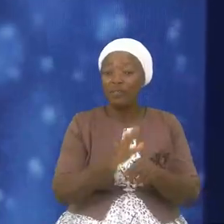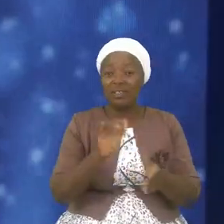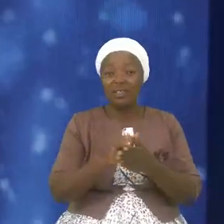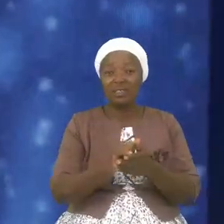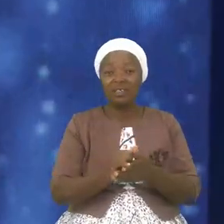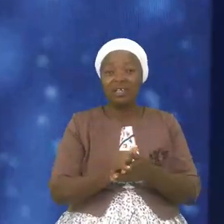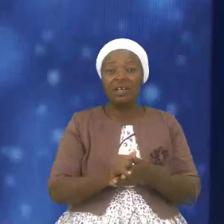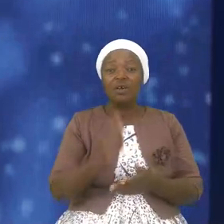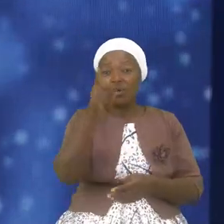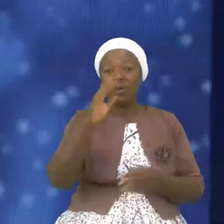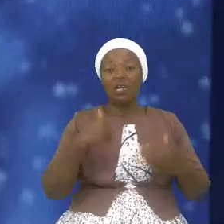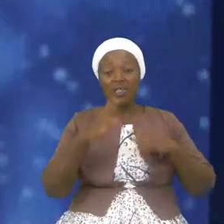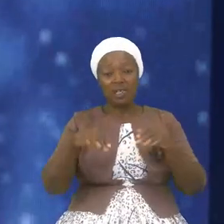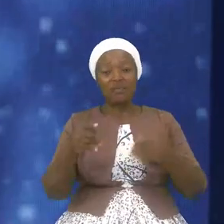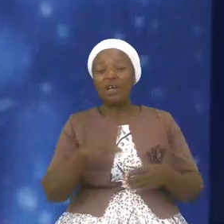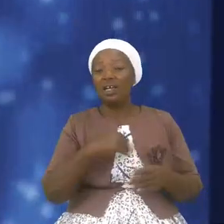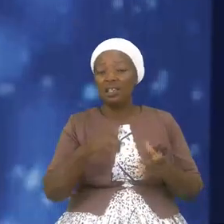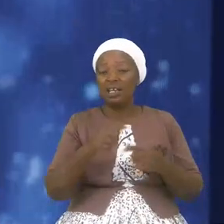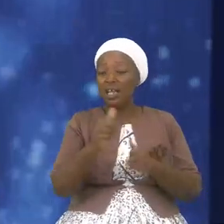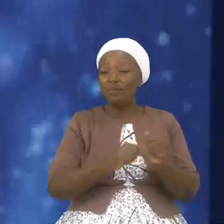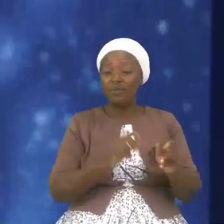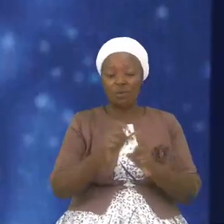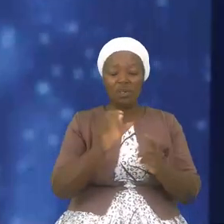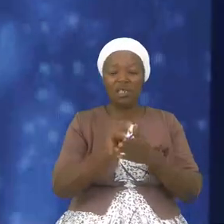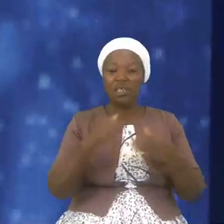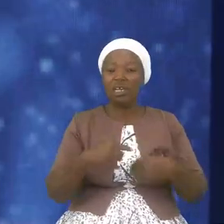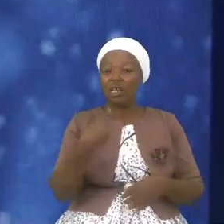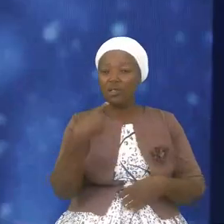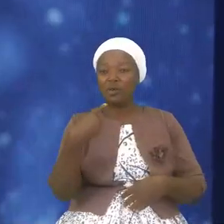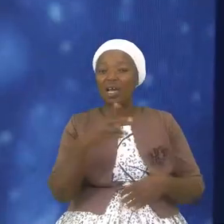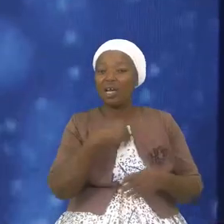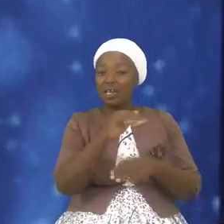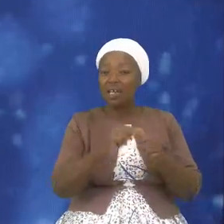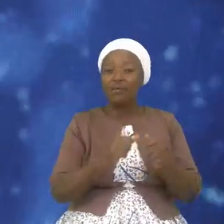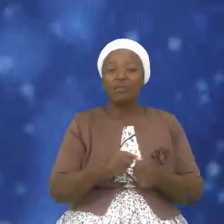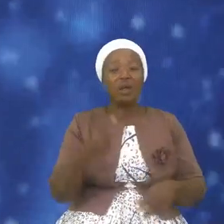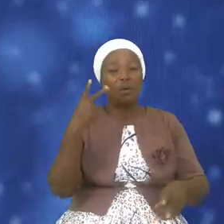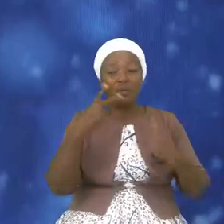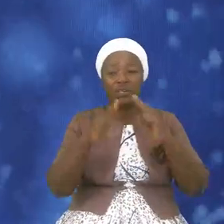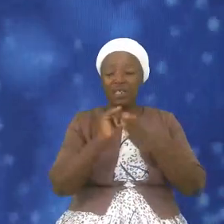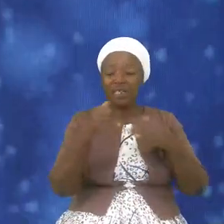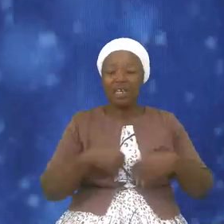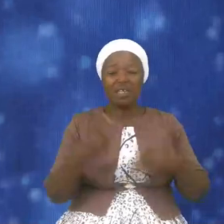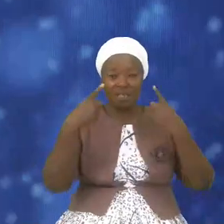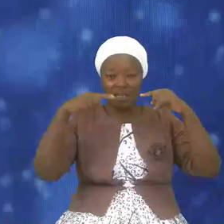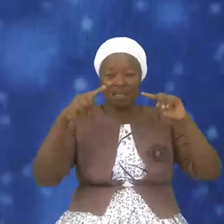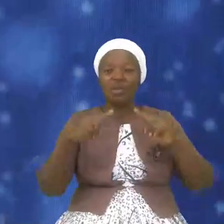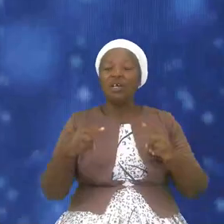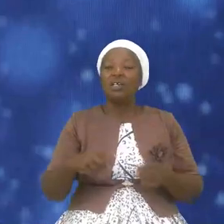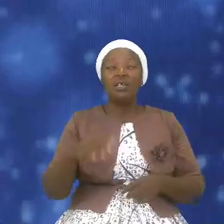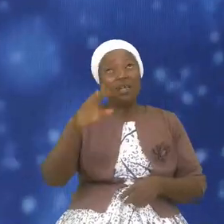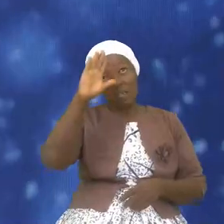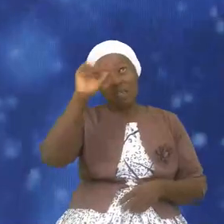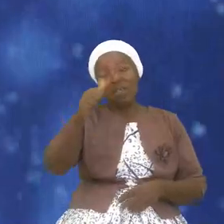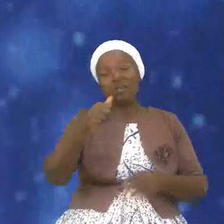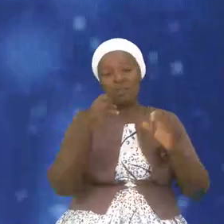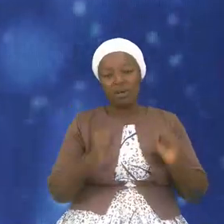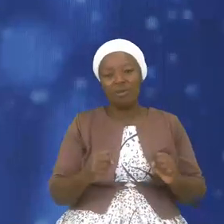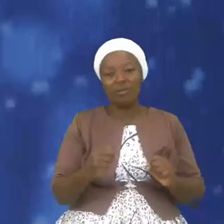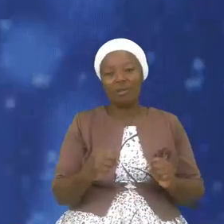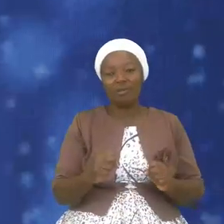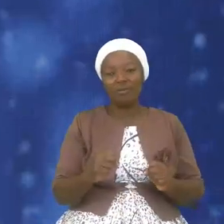t'a faite, toute parole qu'il a déclarée, toute prophétie qu'il a déclarée, sa